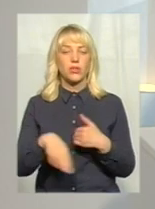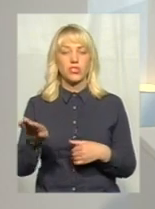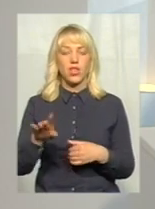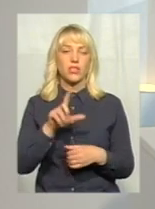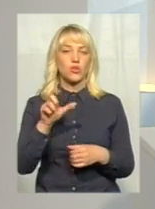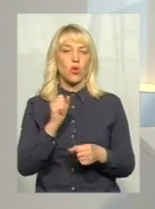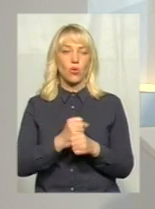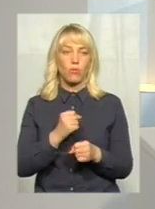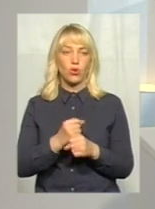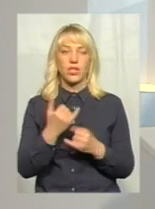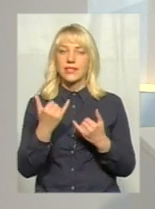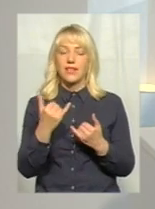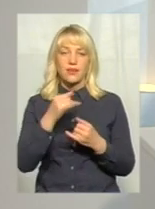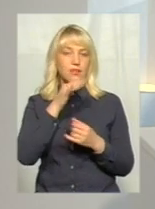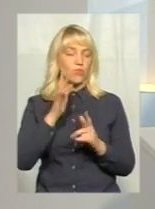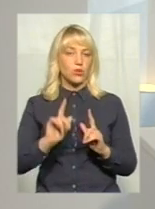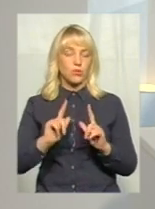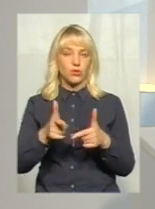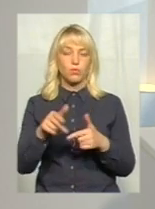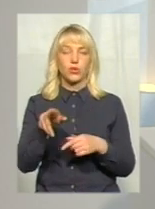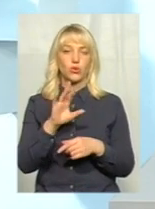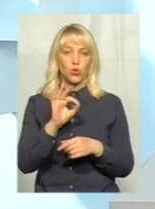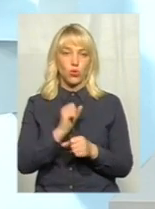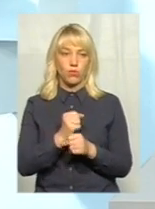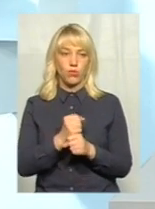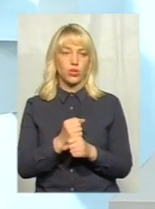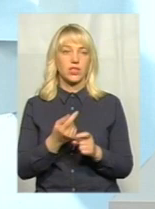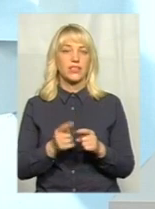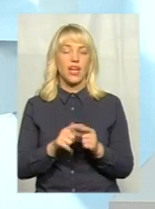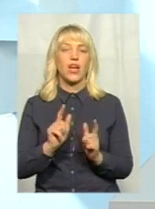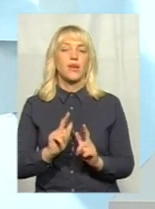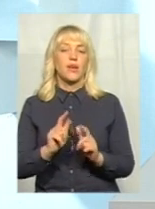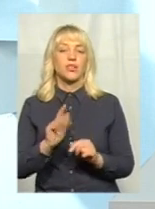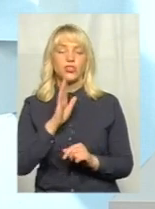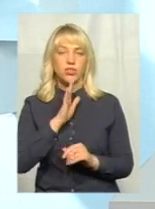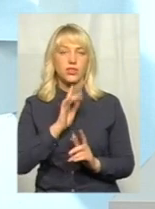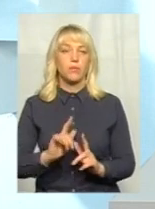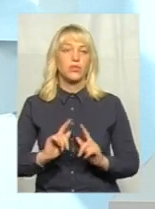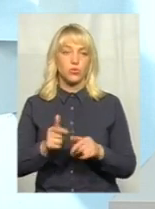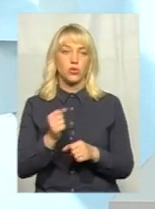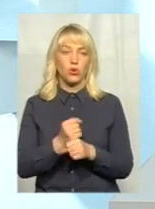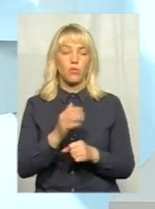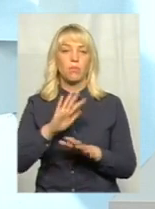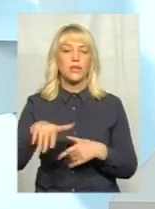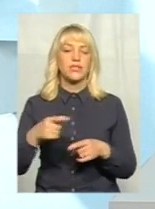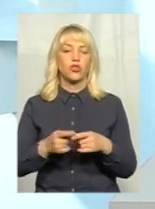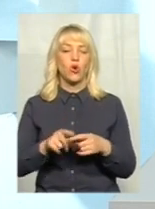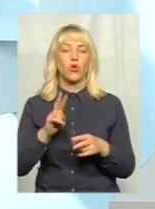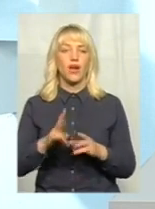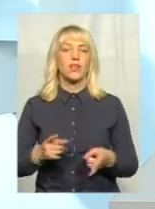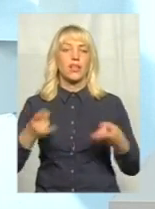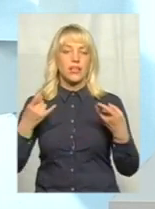і вона не може зараз приступити до роботи. Вона приступить до роботи, як мінімум, після того, як народить